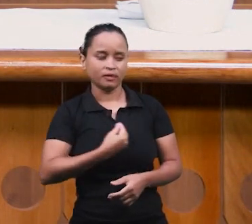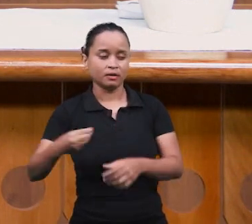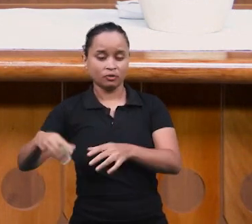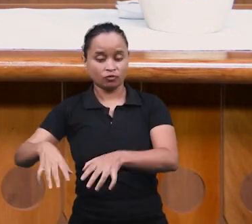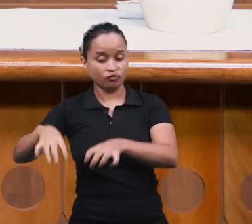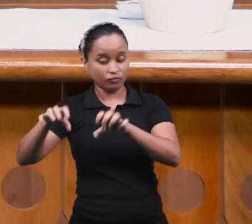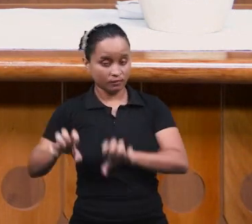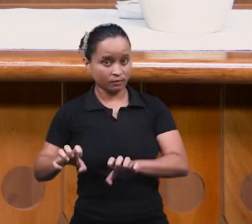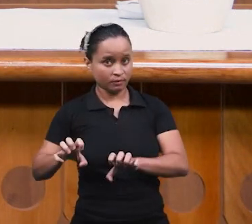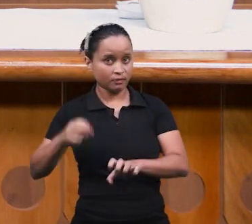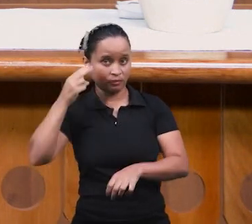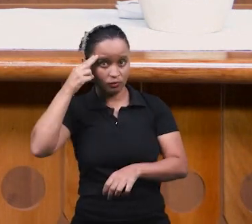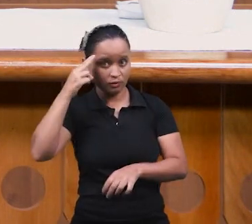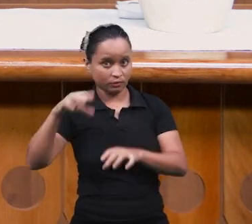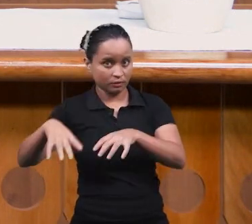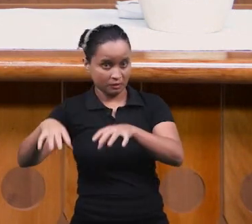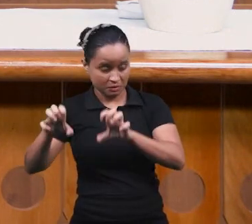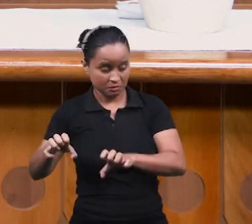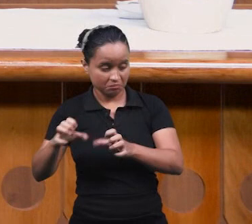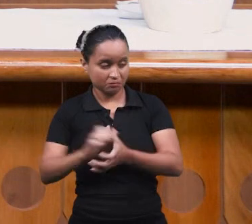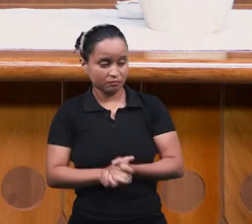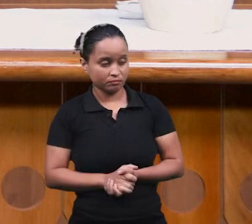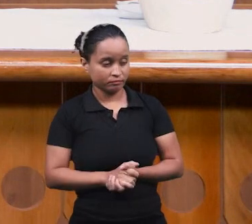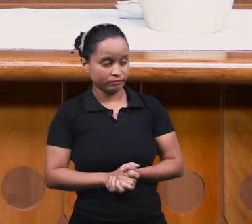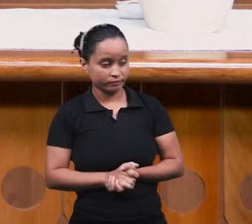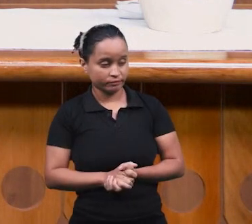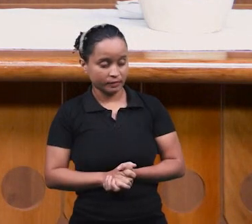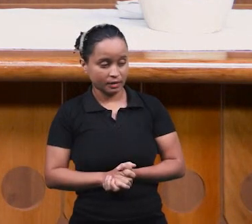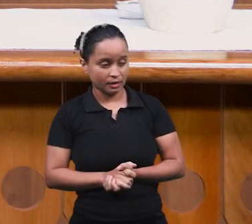de devenir plus jeune, revenir dans le temps,